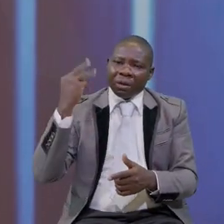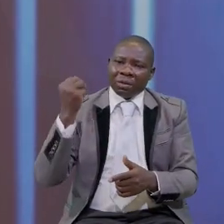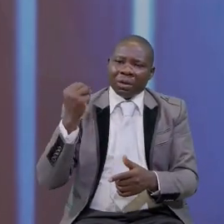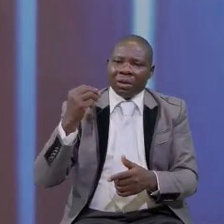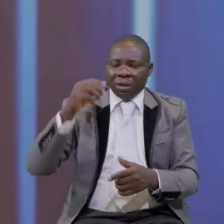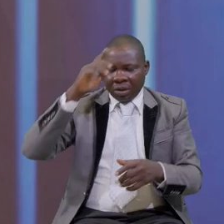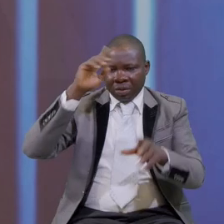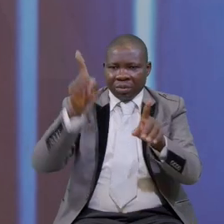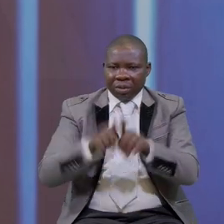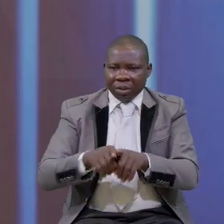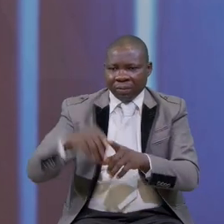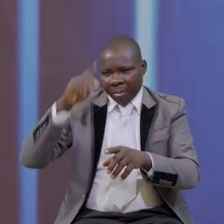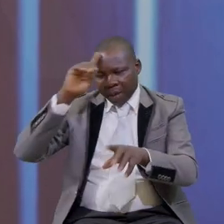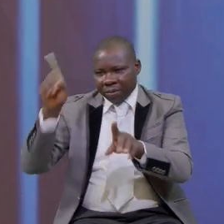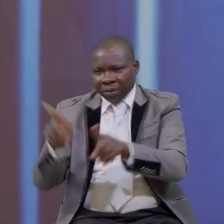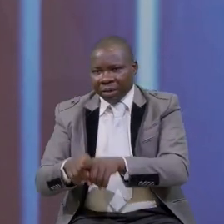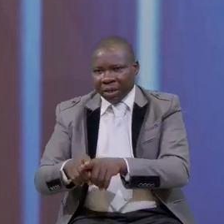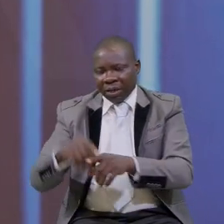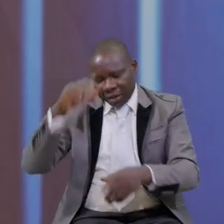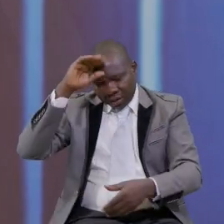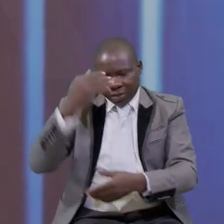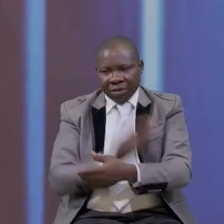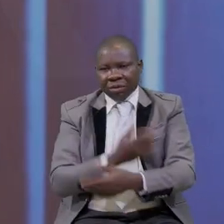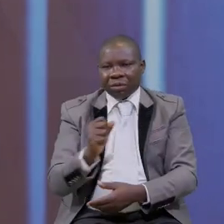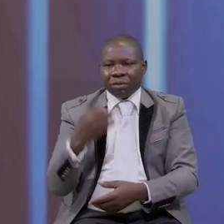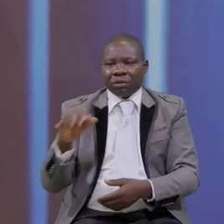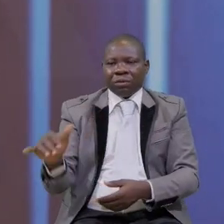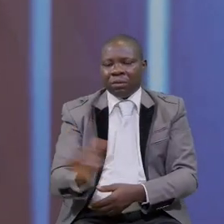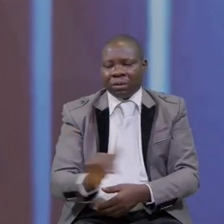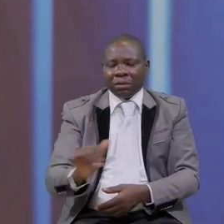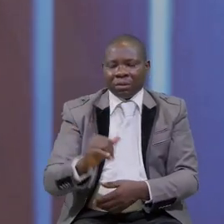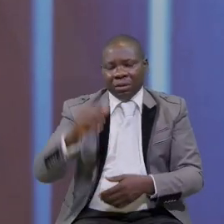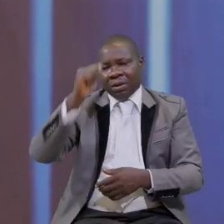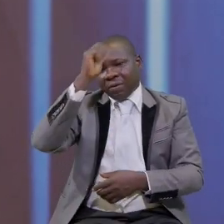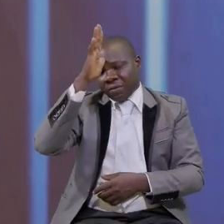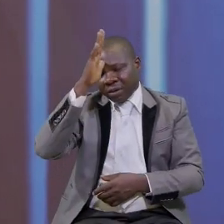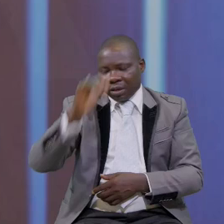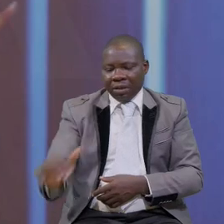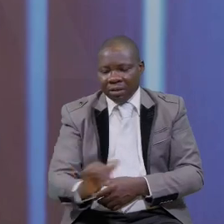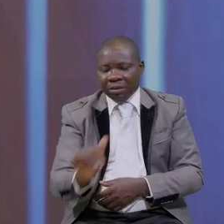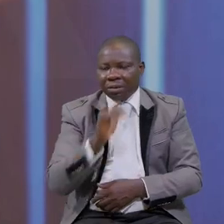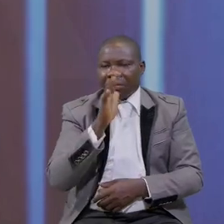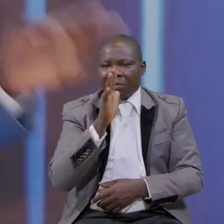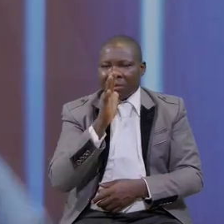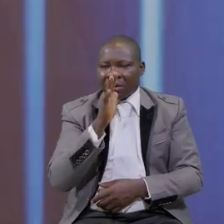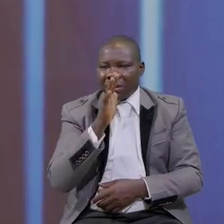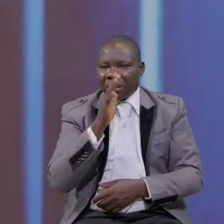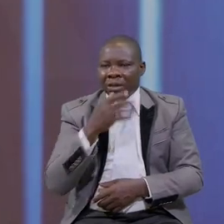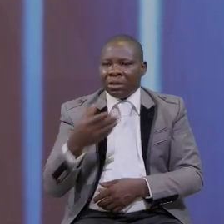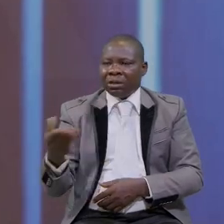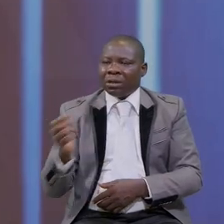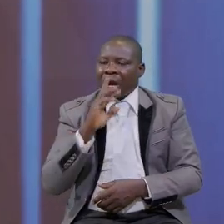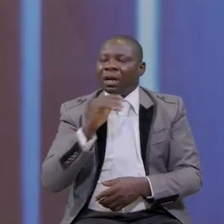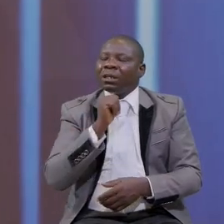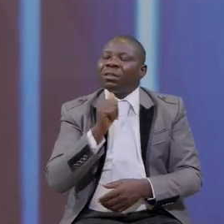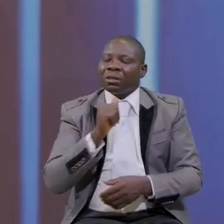Il y avait des frères, fils du même père et même mère. Et ils